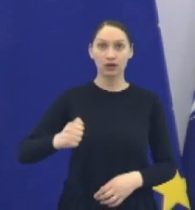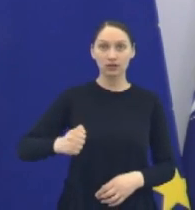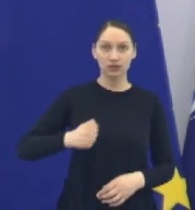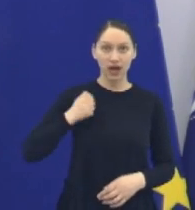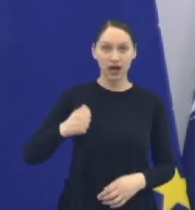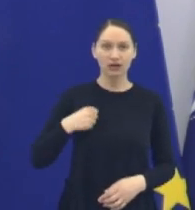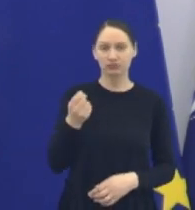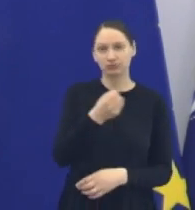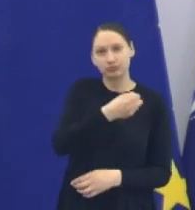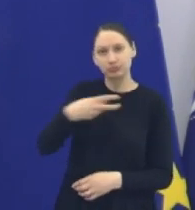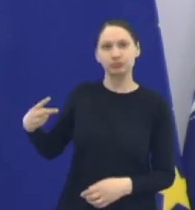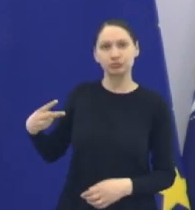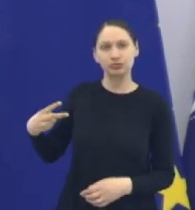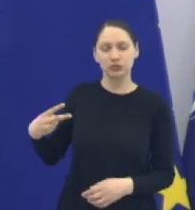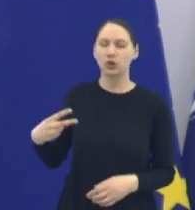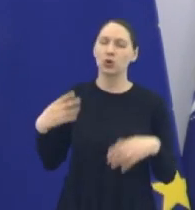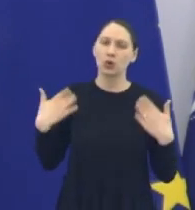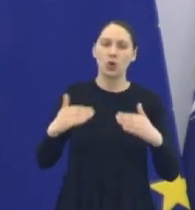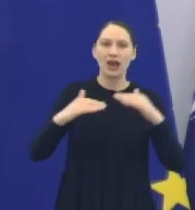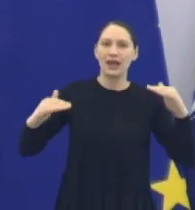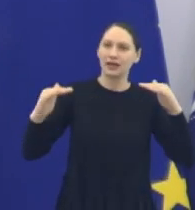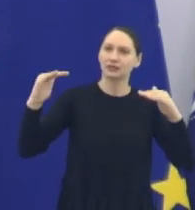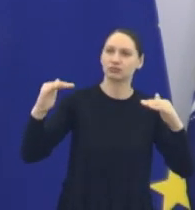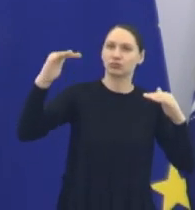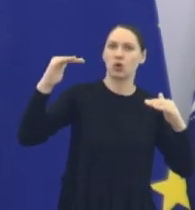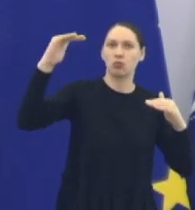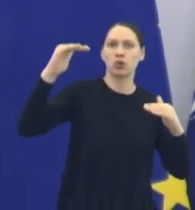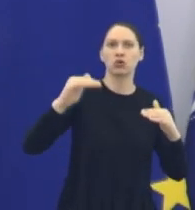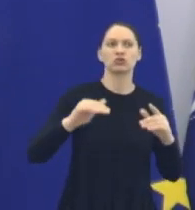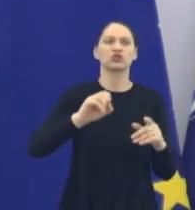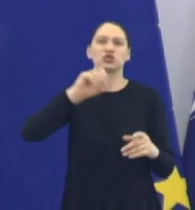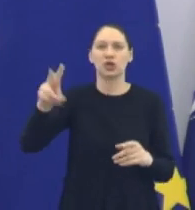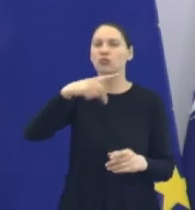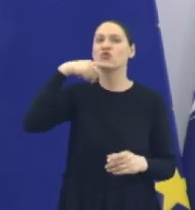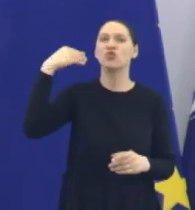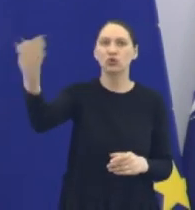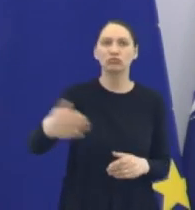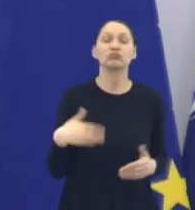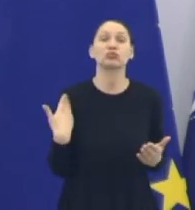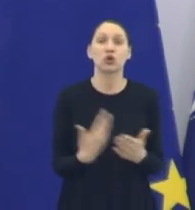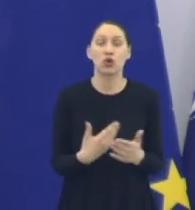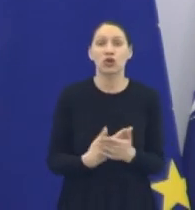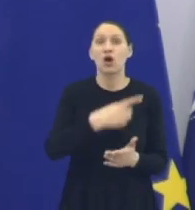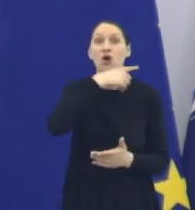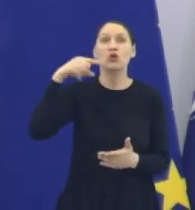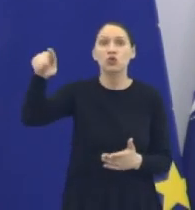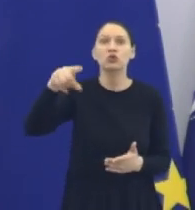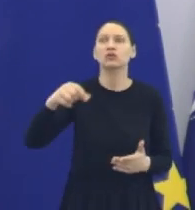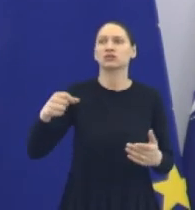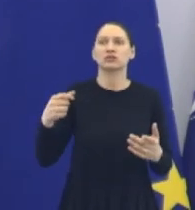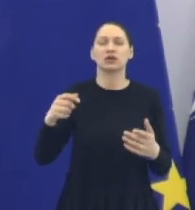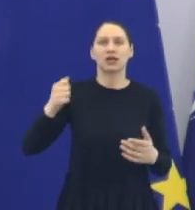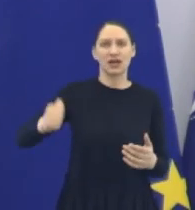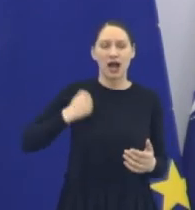moralė yra keleriopai aukštesnio lygio negu Rusijos, nes Rusijos pusėje kariai nežino, už ką kaunasi,